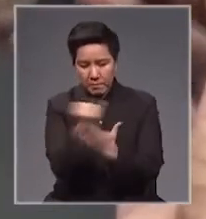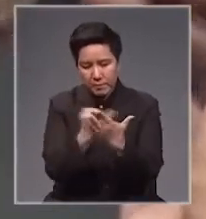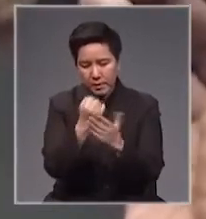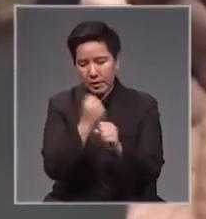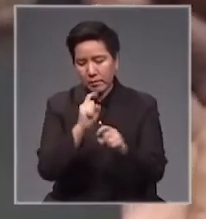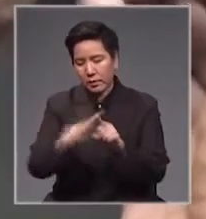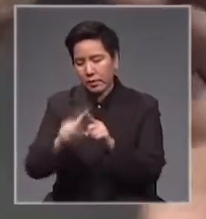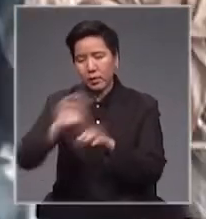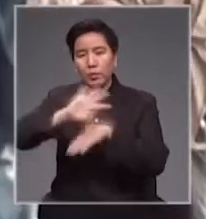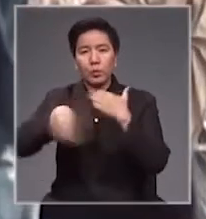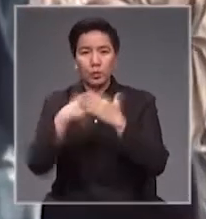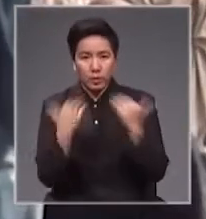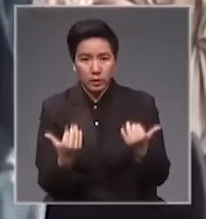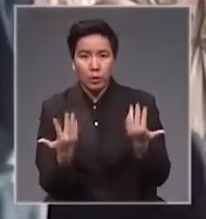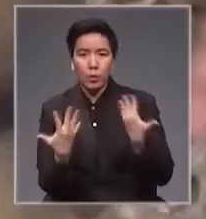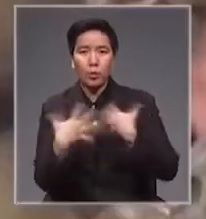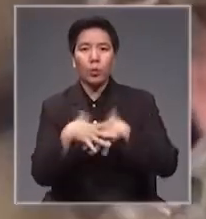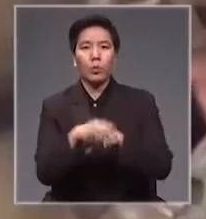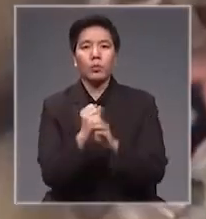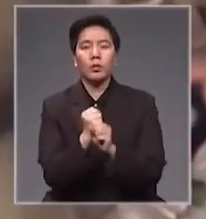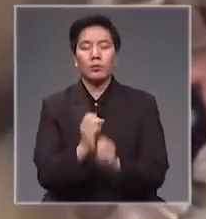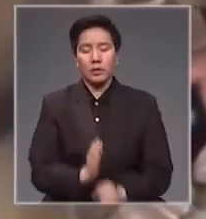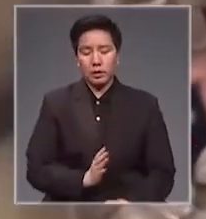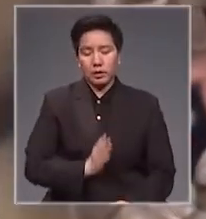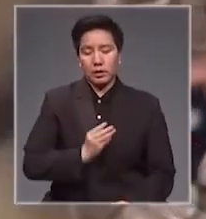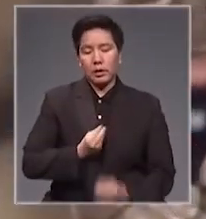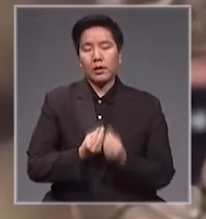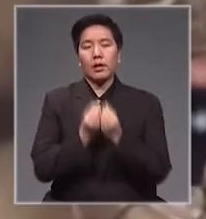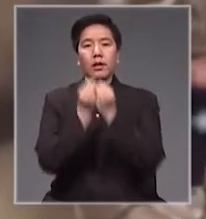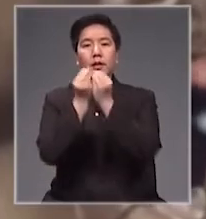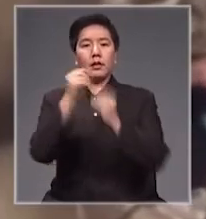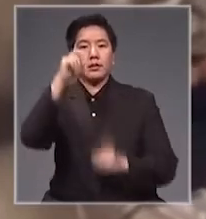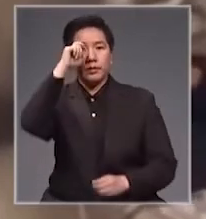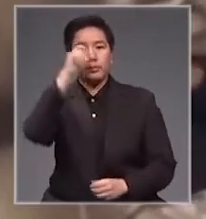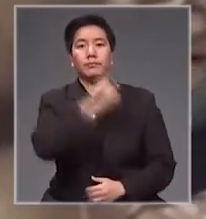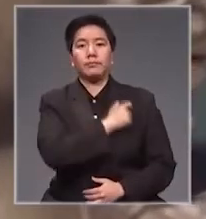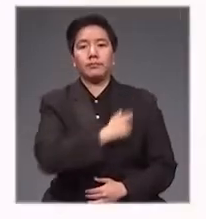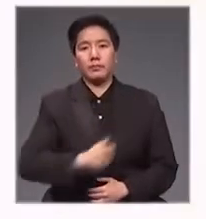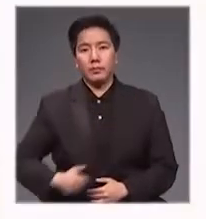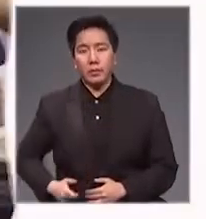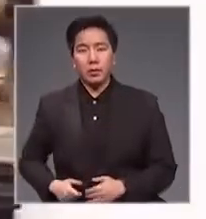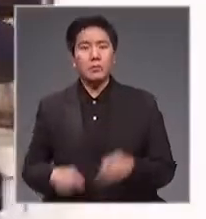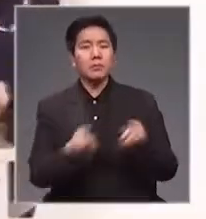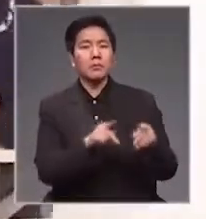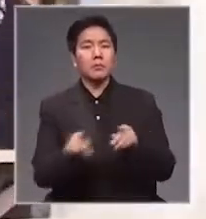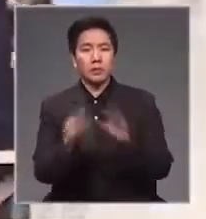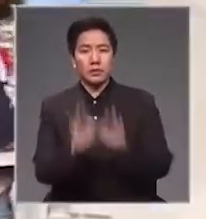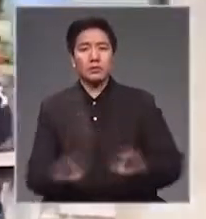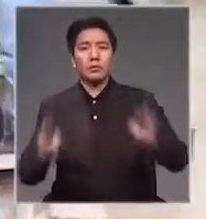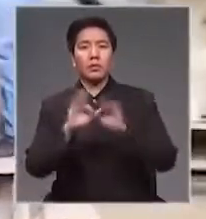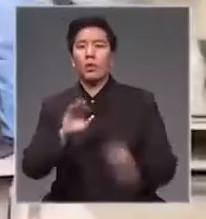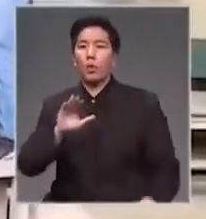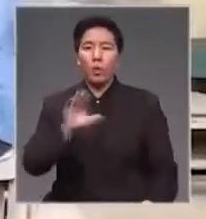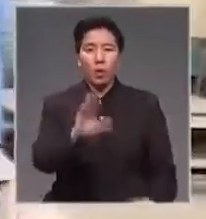ตศิลป์ในการร่วมกันถวายงานถวายพระเกียรติดำเนินงานต่างๆสำหรับงานพระราชพิธีสำคัญของปวงชนชาวไทยนี้